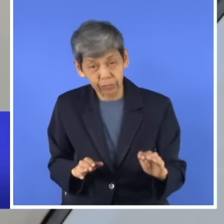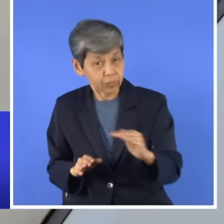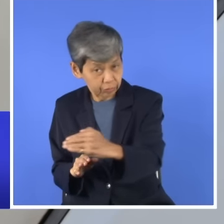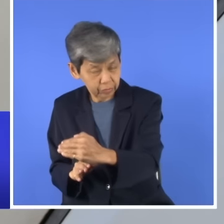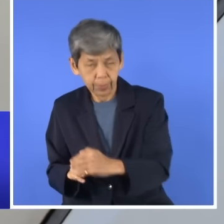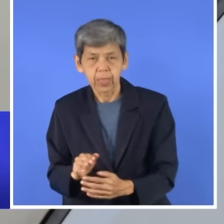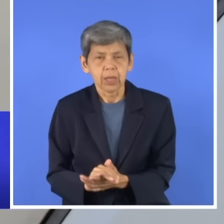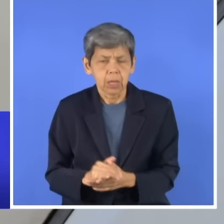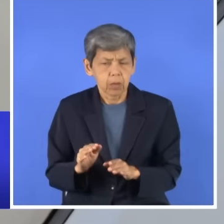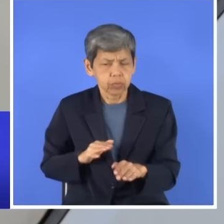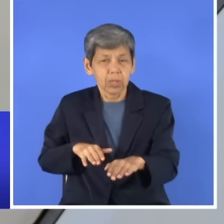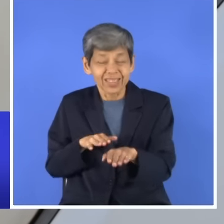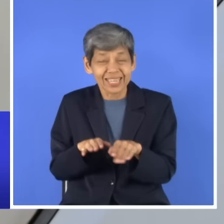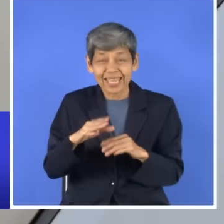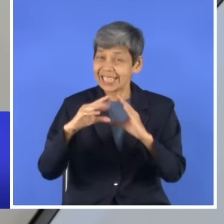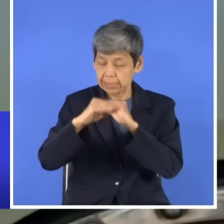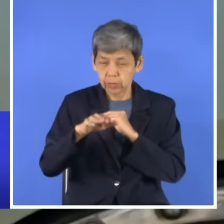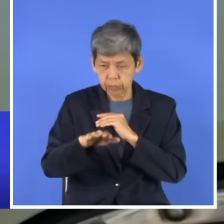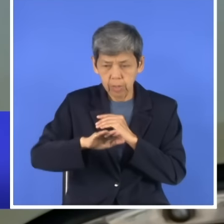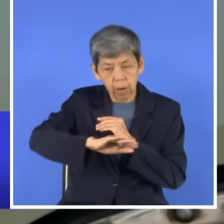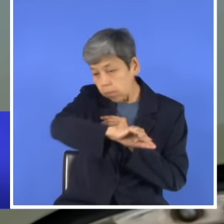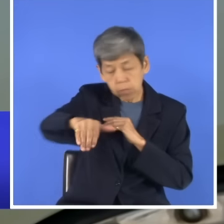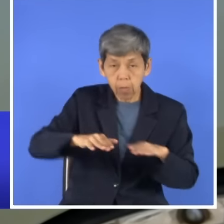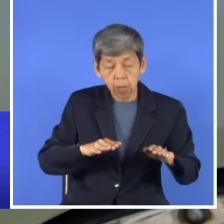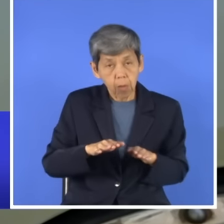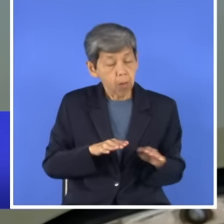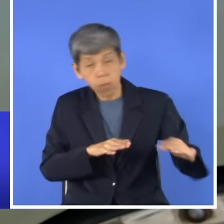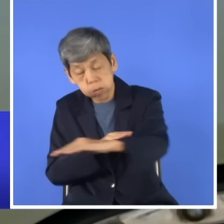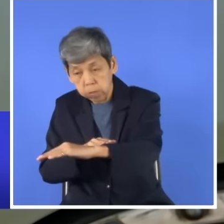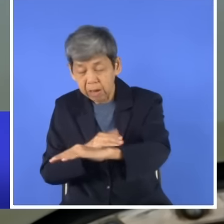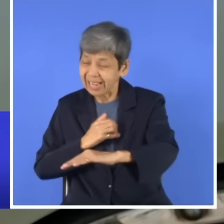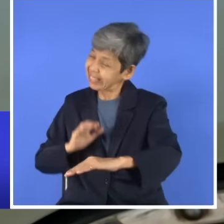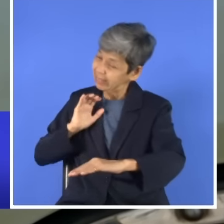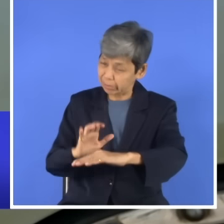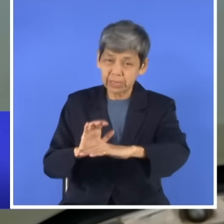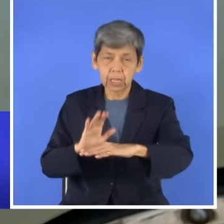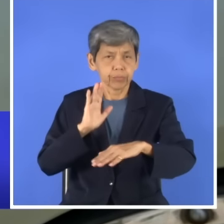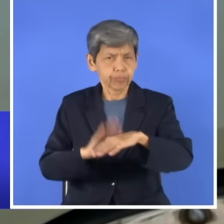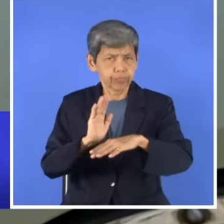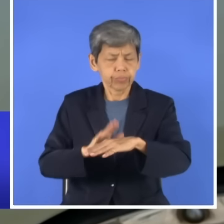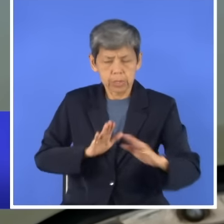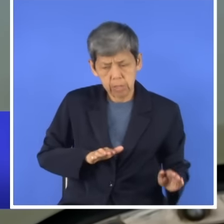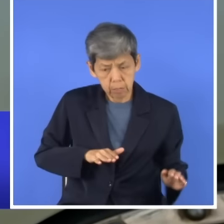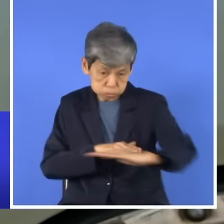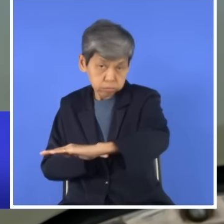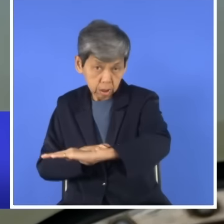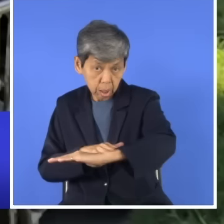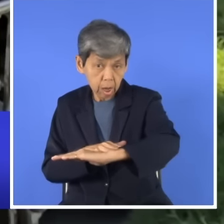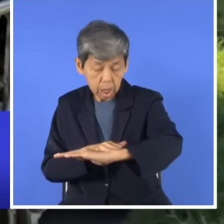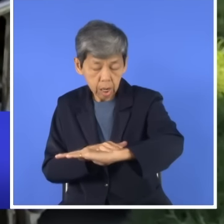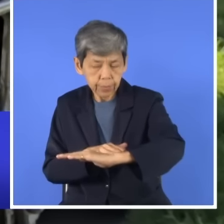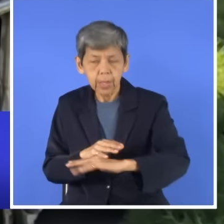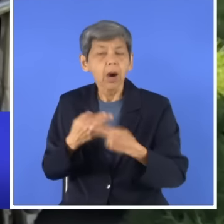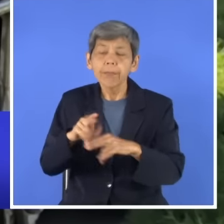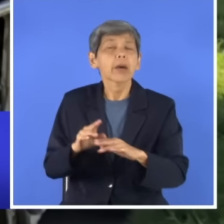คู่กรณีขับรถเก๋งแล้วขับรถตัดหน้าเขาก็เลยบีบแตรเตือนไปปิ้นจากนั้นอ้าวก็ปล่อย